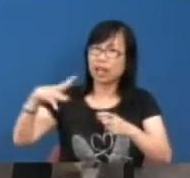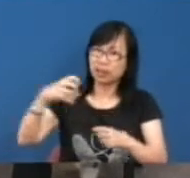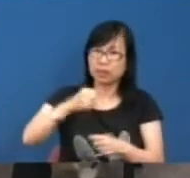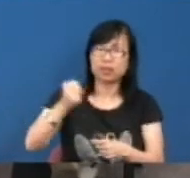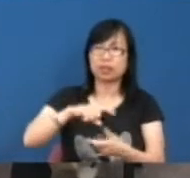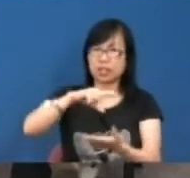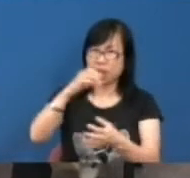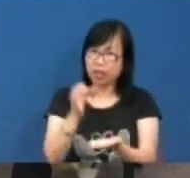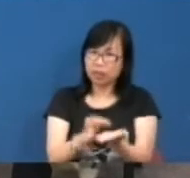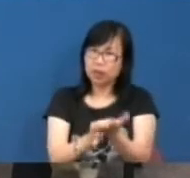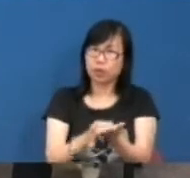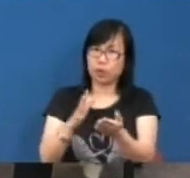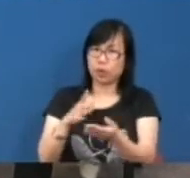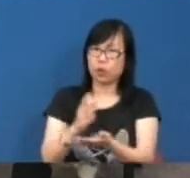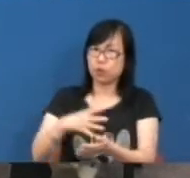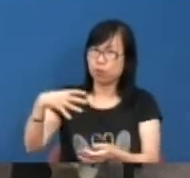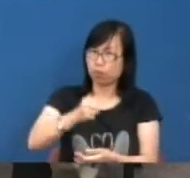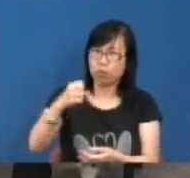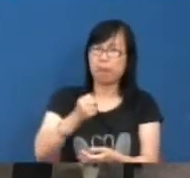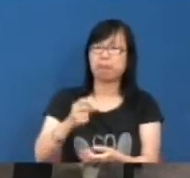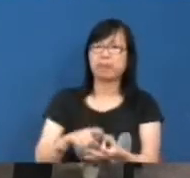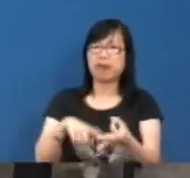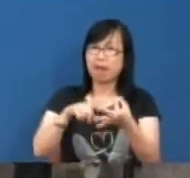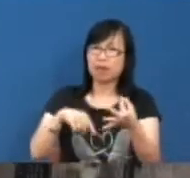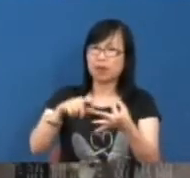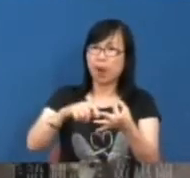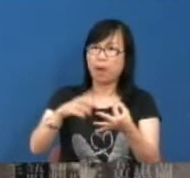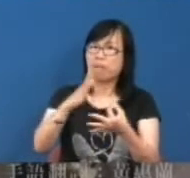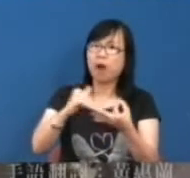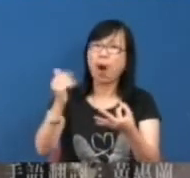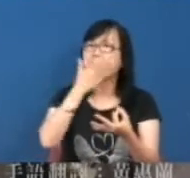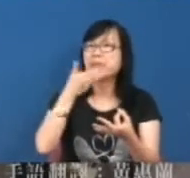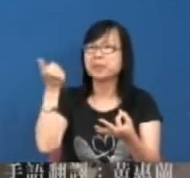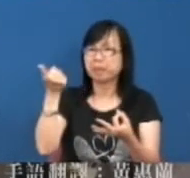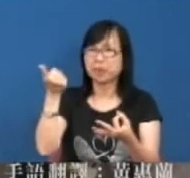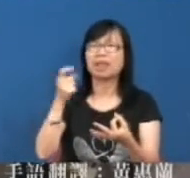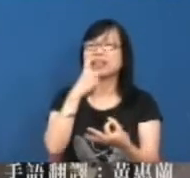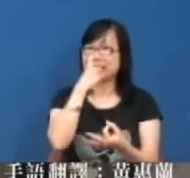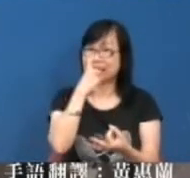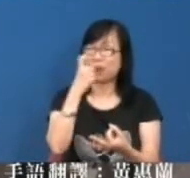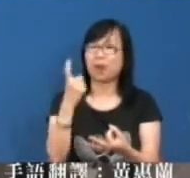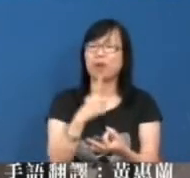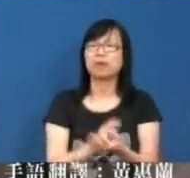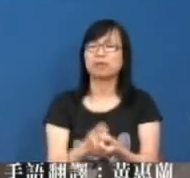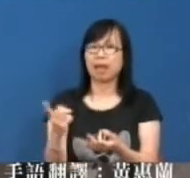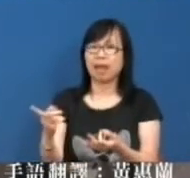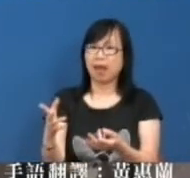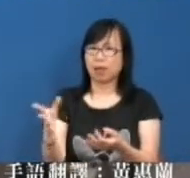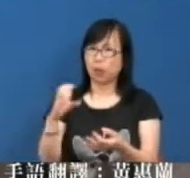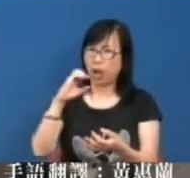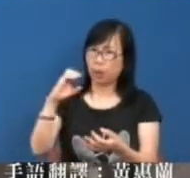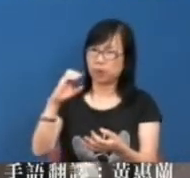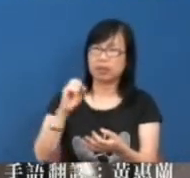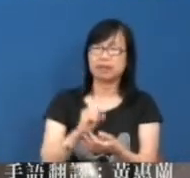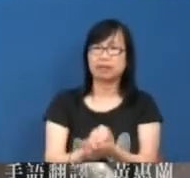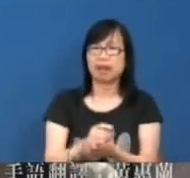區主任、社區主任啦，張美紅啊，美麗個美，英雄個紅喎。咁啊，美紅咧，佢同我哋啊 Chris 咧，